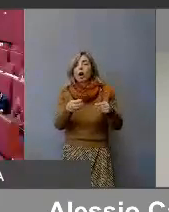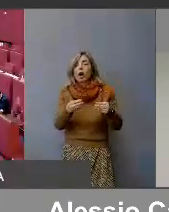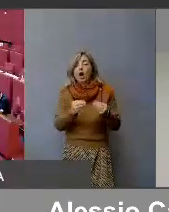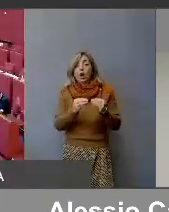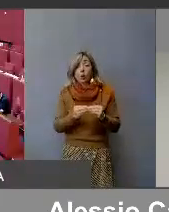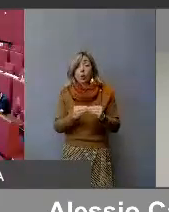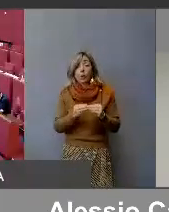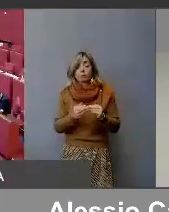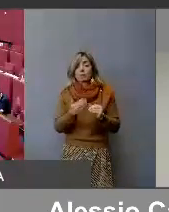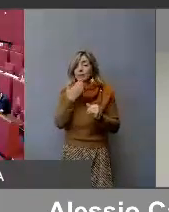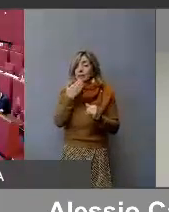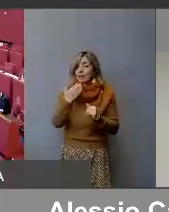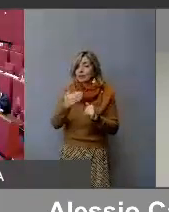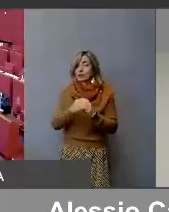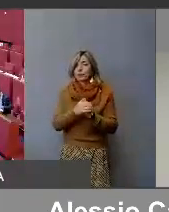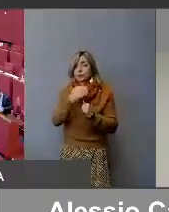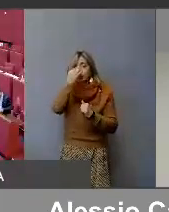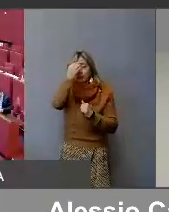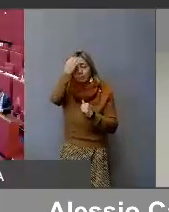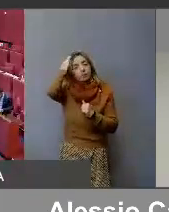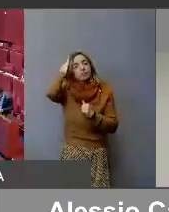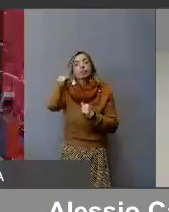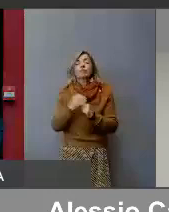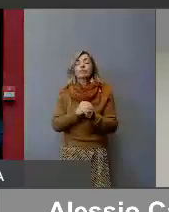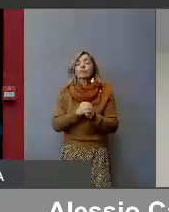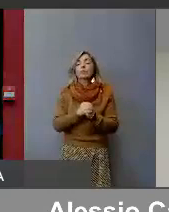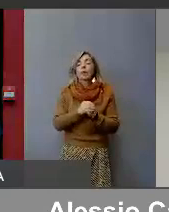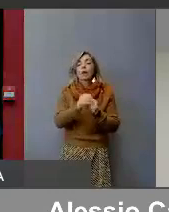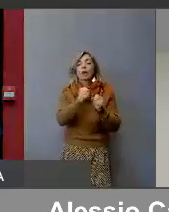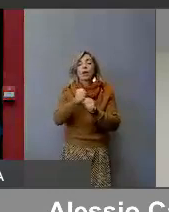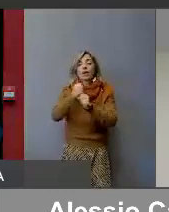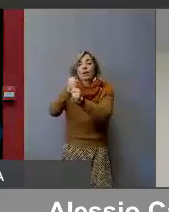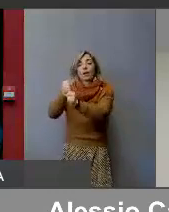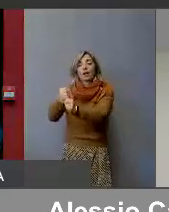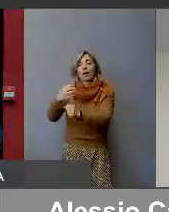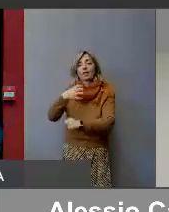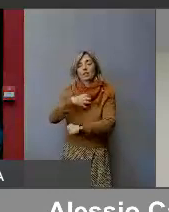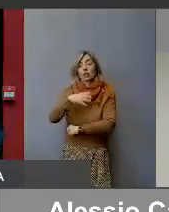ehi consigliere giordano assessore campo ero per la risposta prima